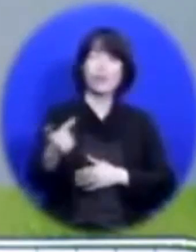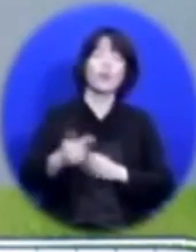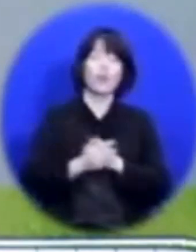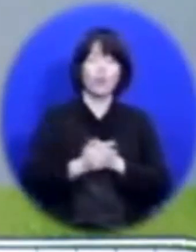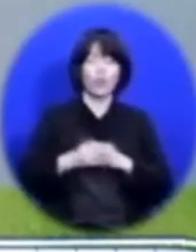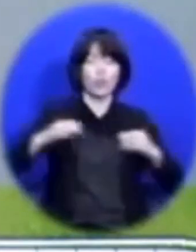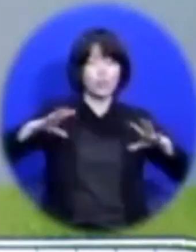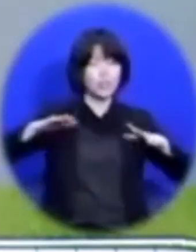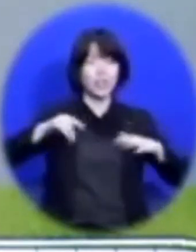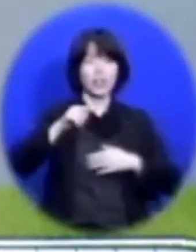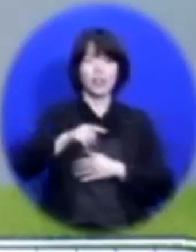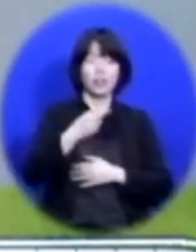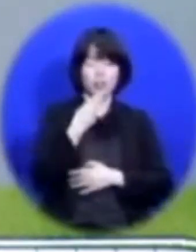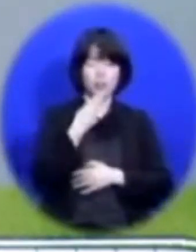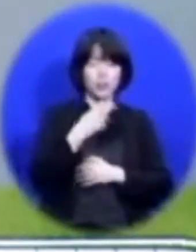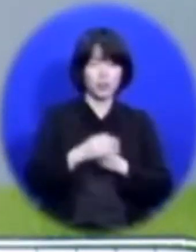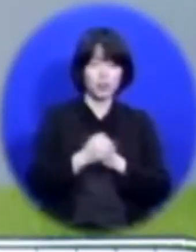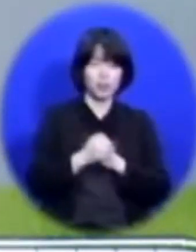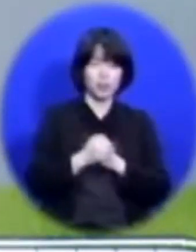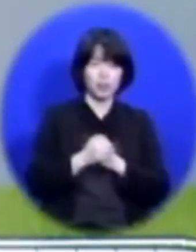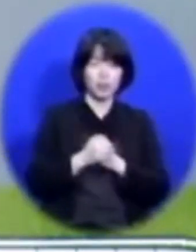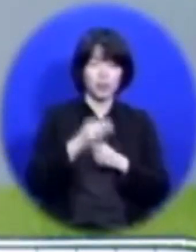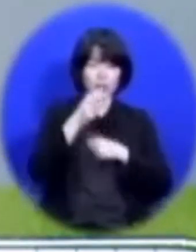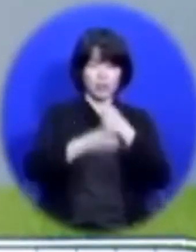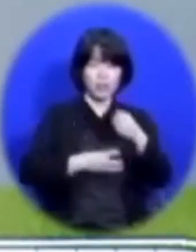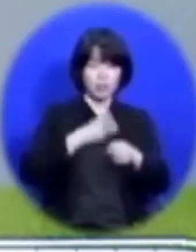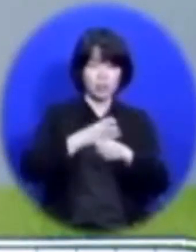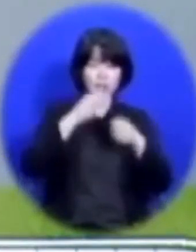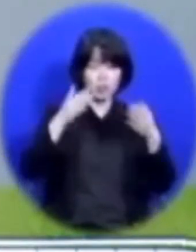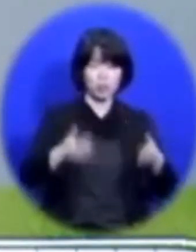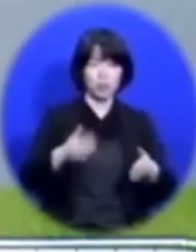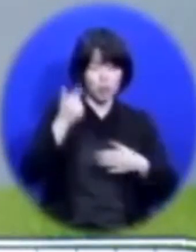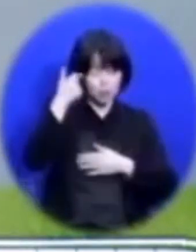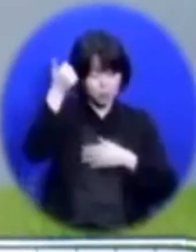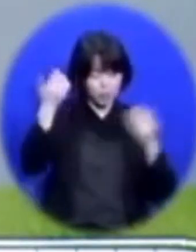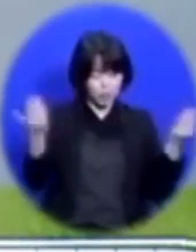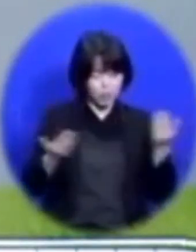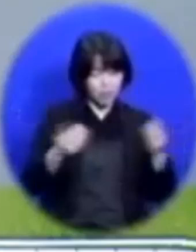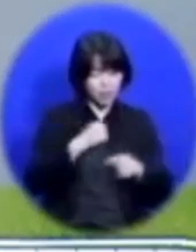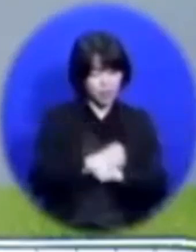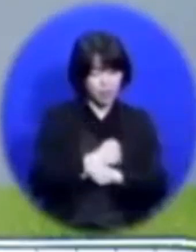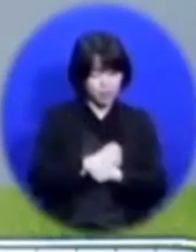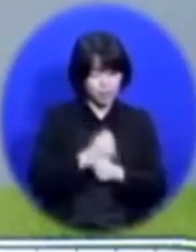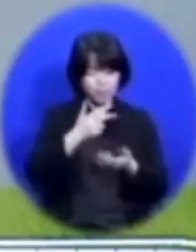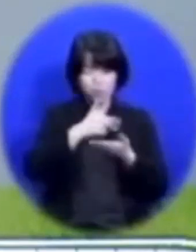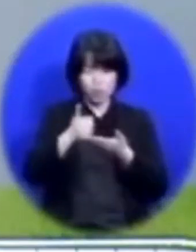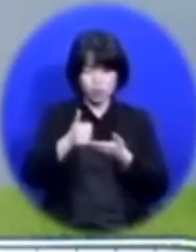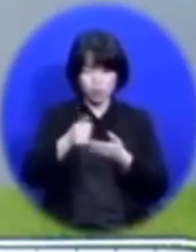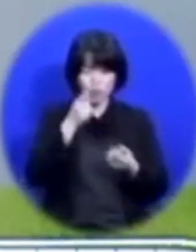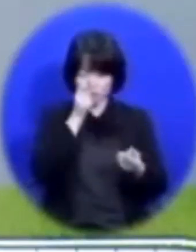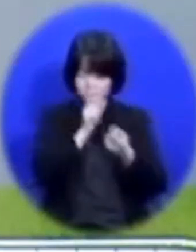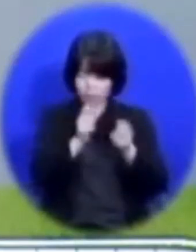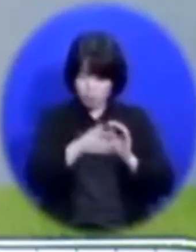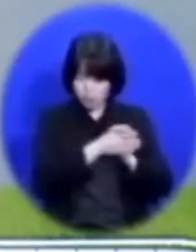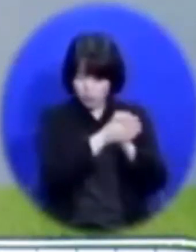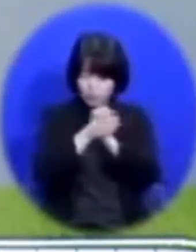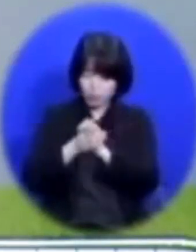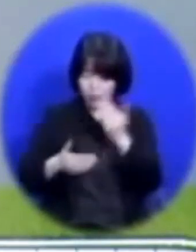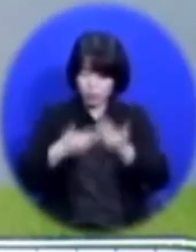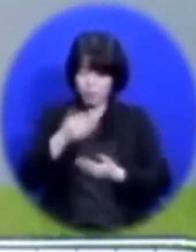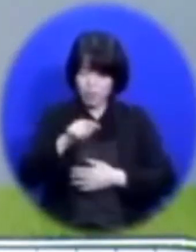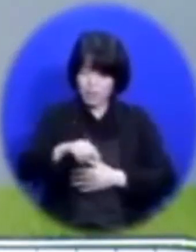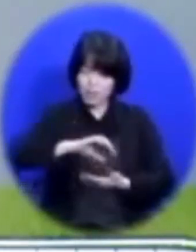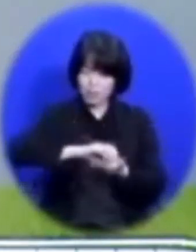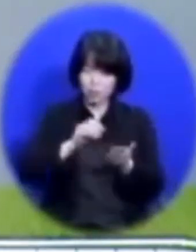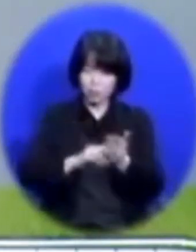느낍니다. 자랑할만한것이아무것도없다.30년간의사역끝에 ,주님과의나의친밀한교제는 정말로그저그런것에불과한